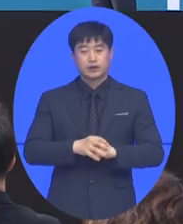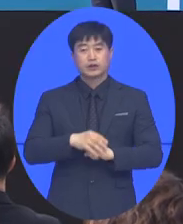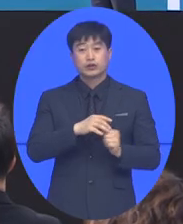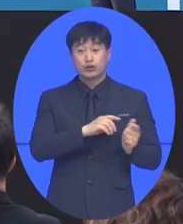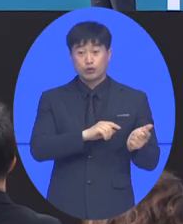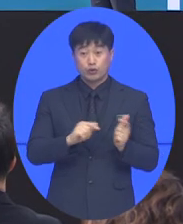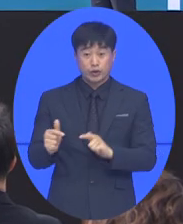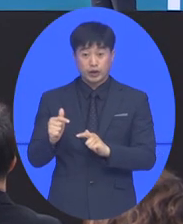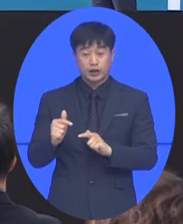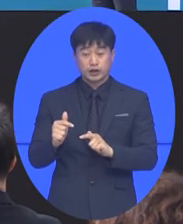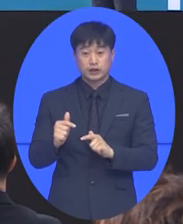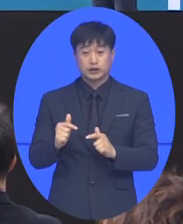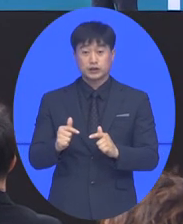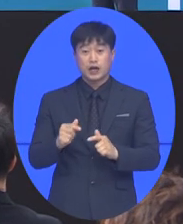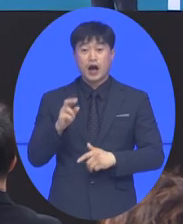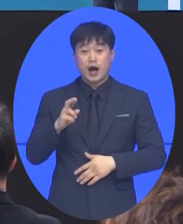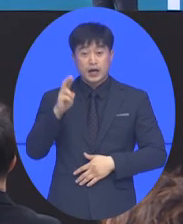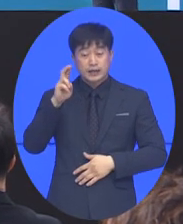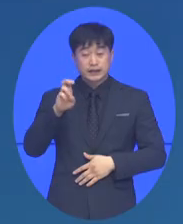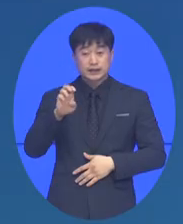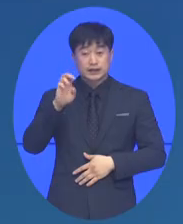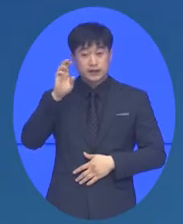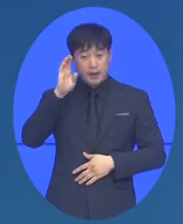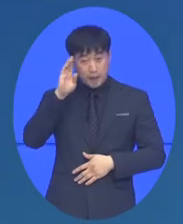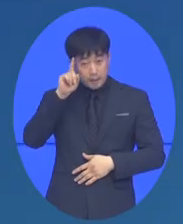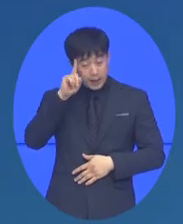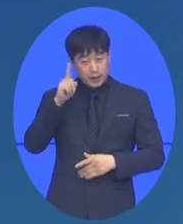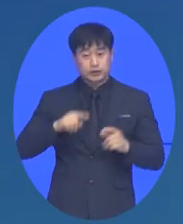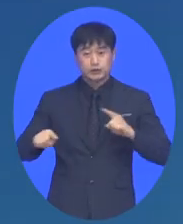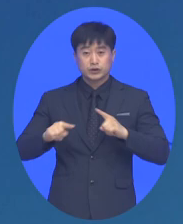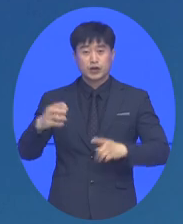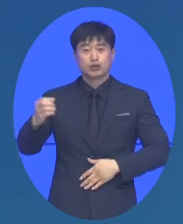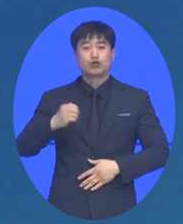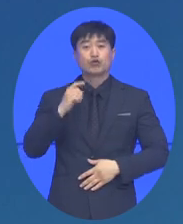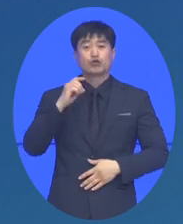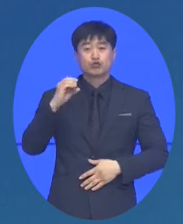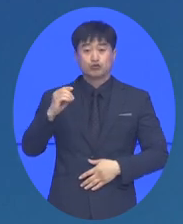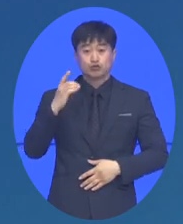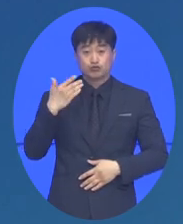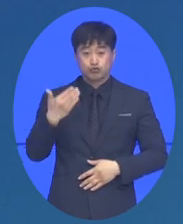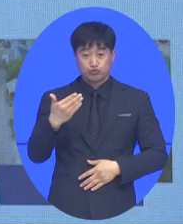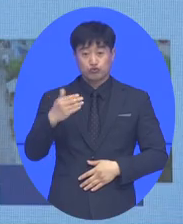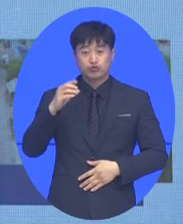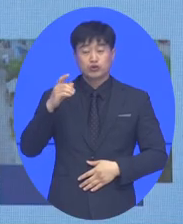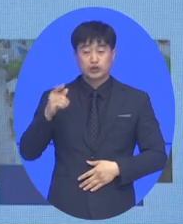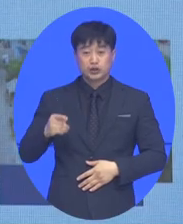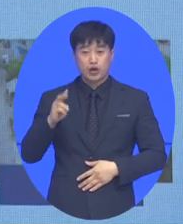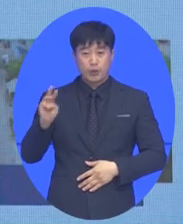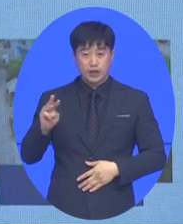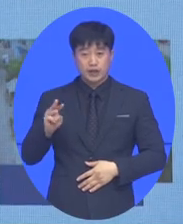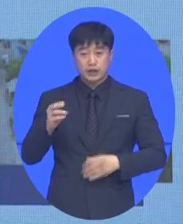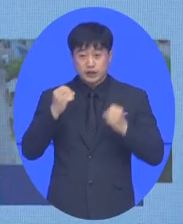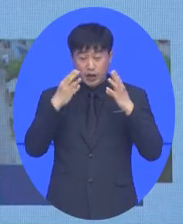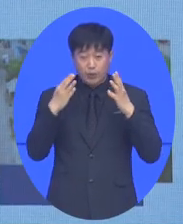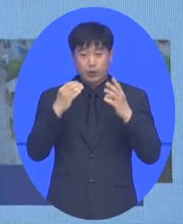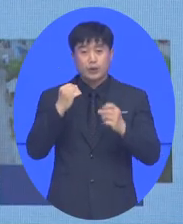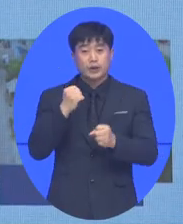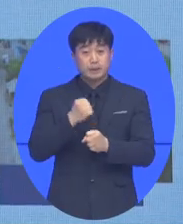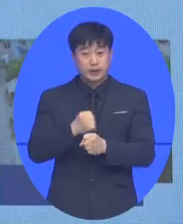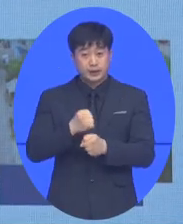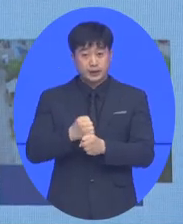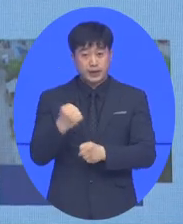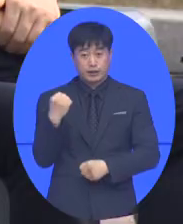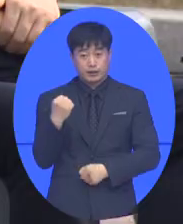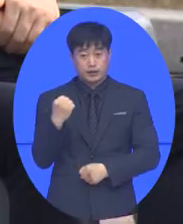이러한 전방위적 알리백 정책을 펼쳐 경기도는 9기가와트 규모의 신재생에너지 발전 설비를 확충할